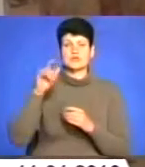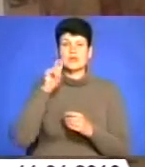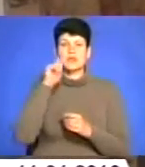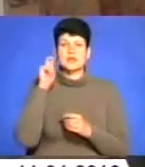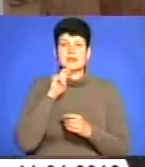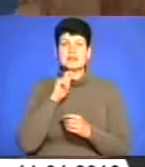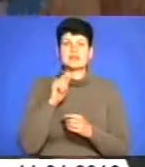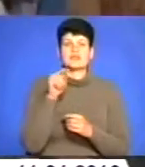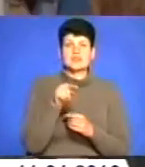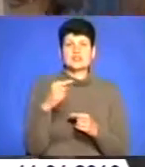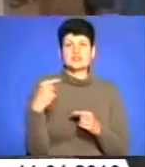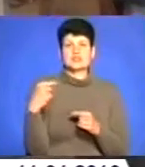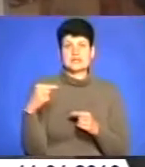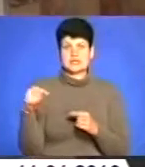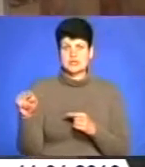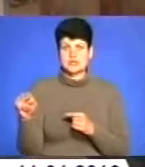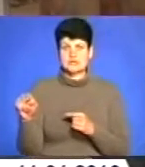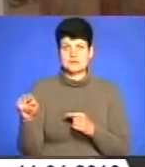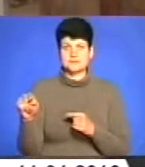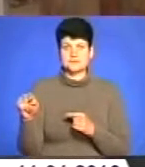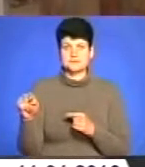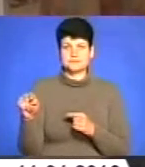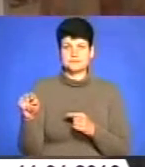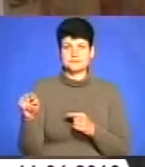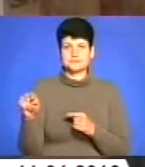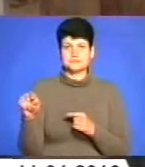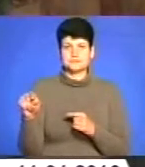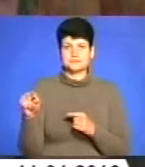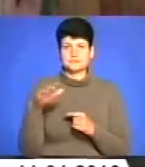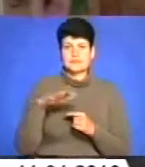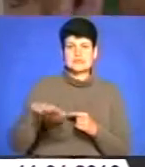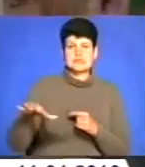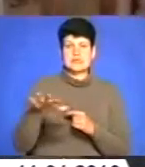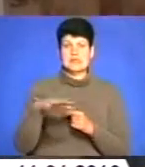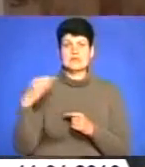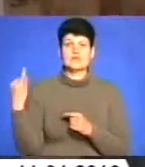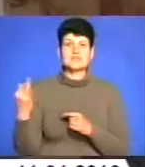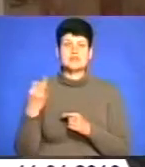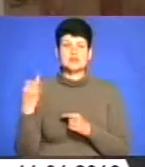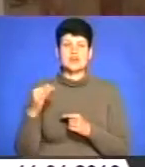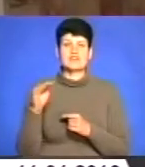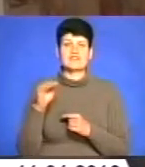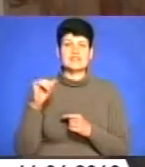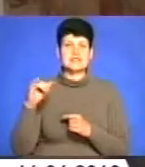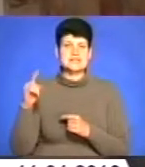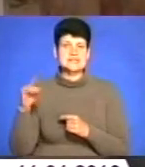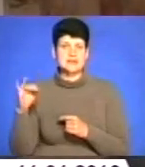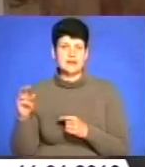возвеличили Україну в тій чи іншій царині. Це і в історії, і фізика, і